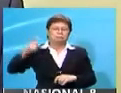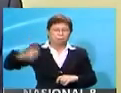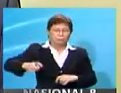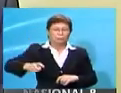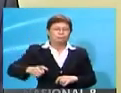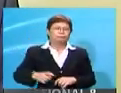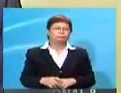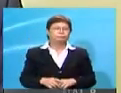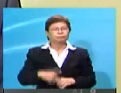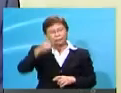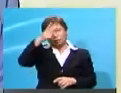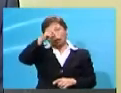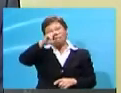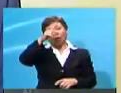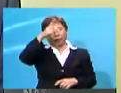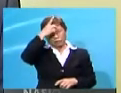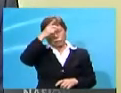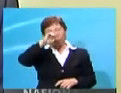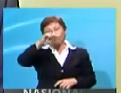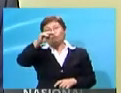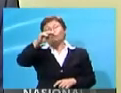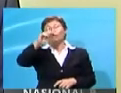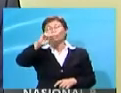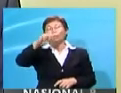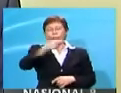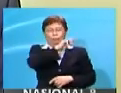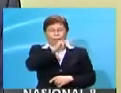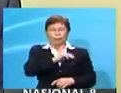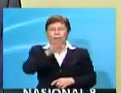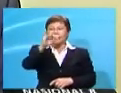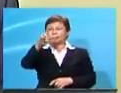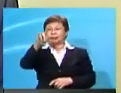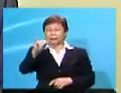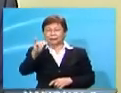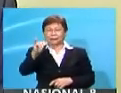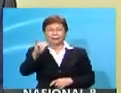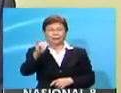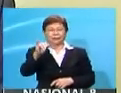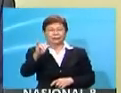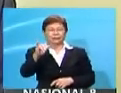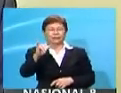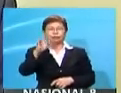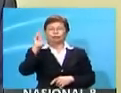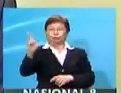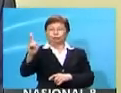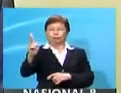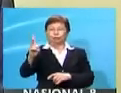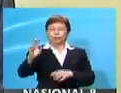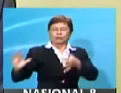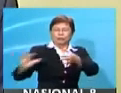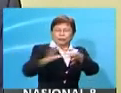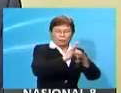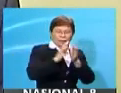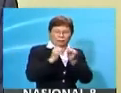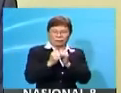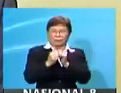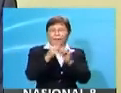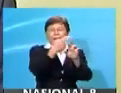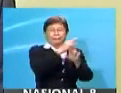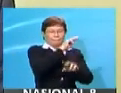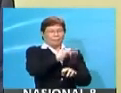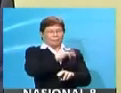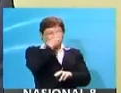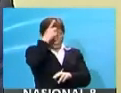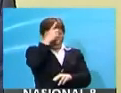efektif serigkaan dilantik sebagai Menteri perdagangan antarabangsa dan industri dua bagi bekerjasama dengan Menteri sedia ada